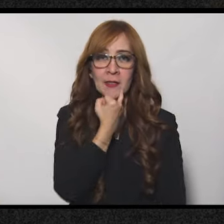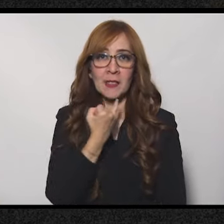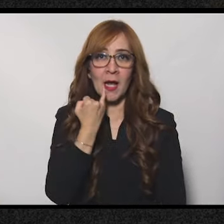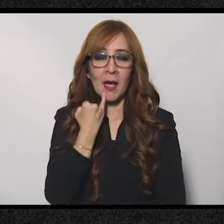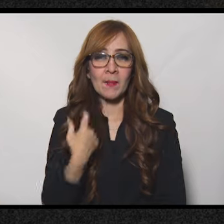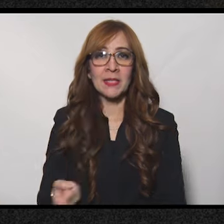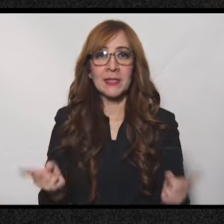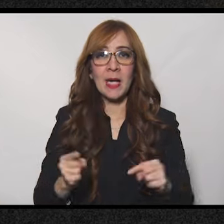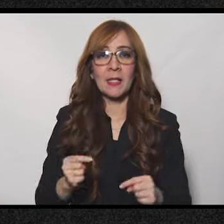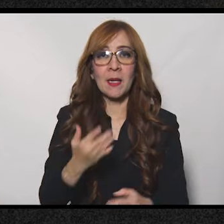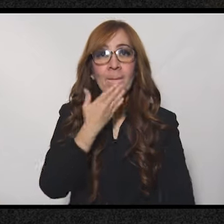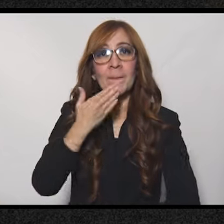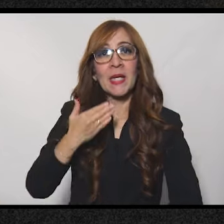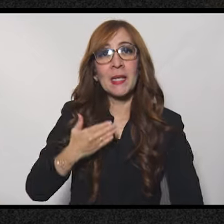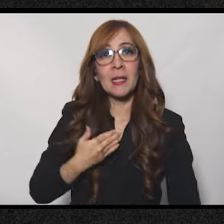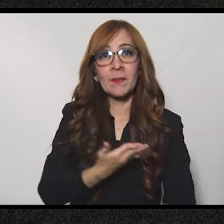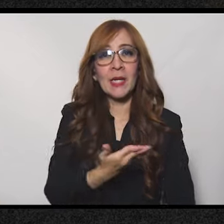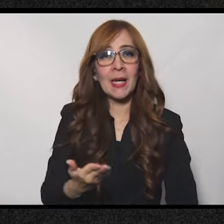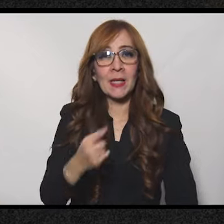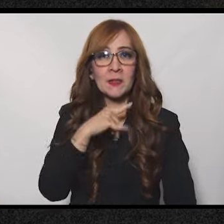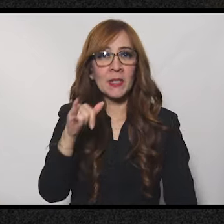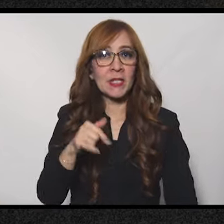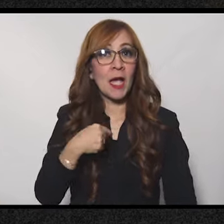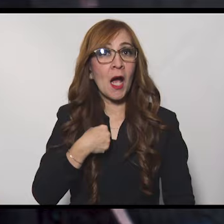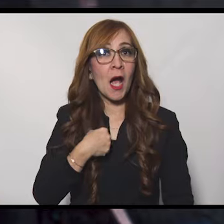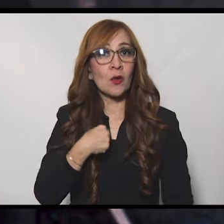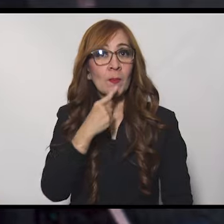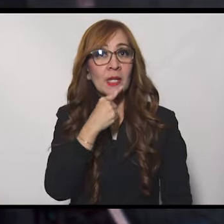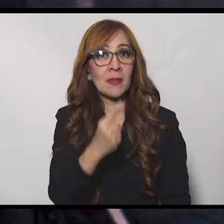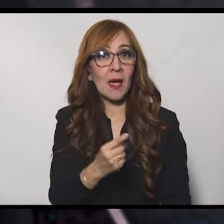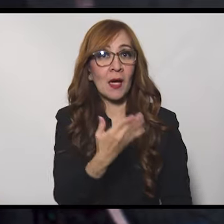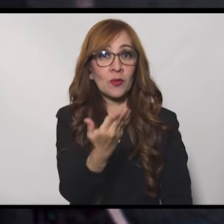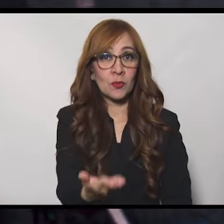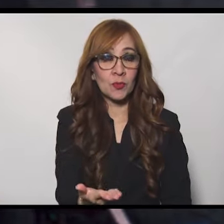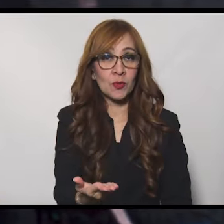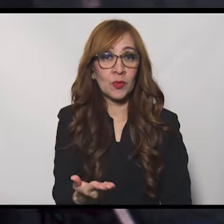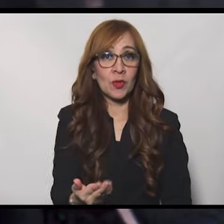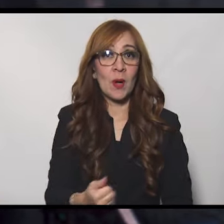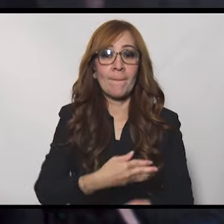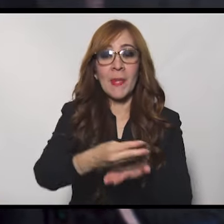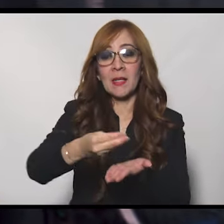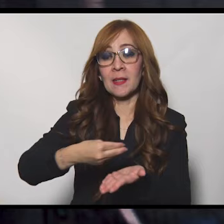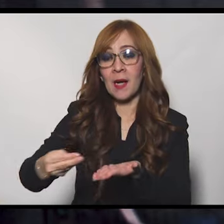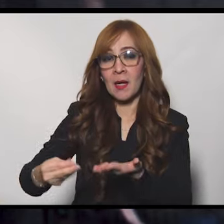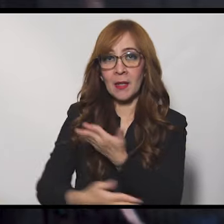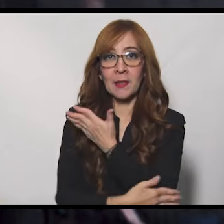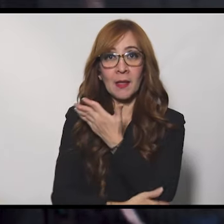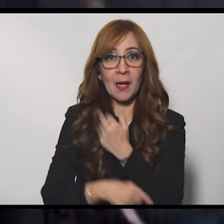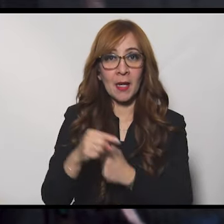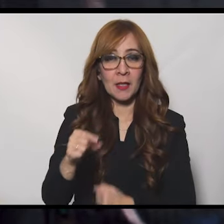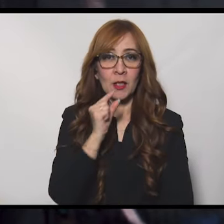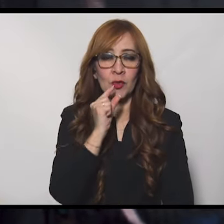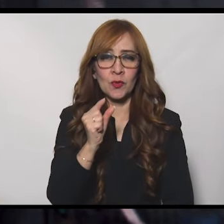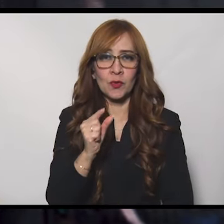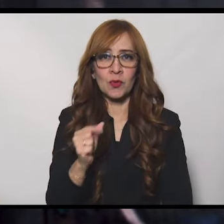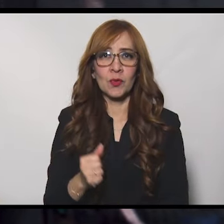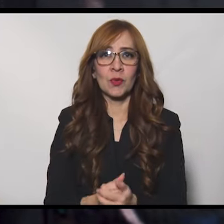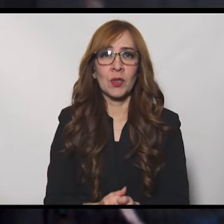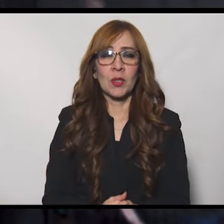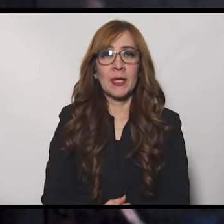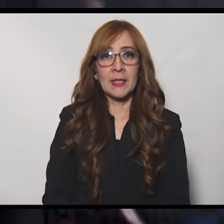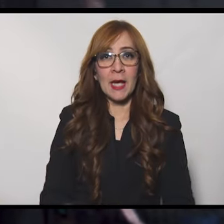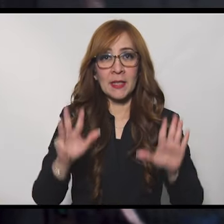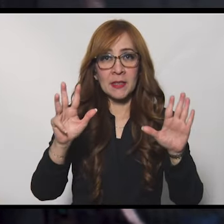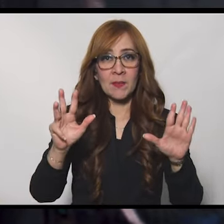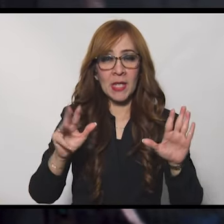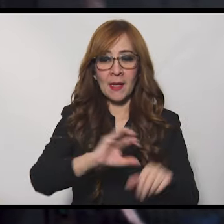milik pusaka mereka. Seperti yang kuperintahkan kepadamu. Oleh sebab itu bagikanlah negeri ini kepada suku yang sembilan itu